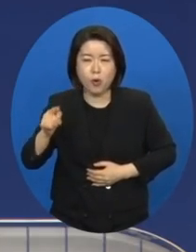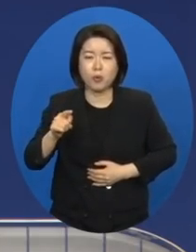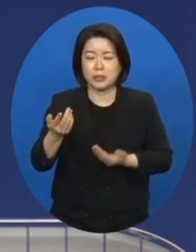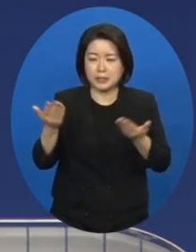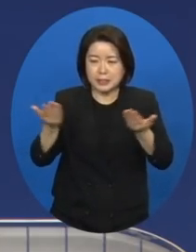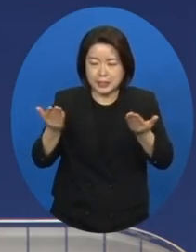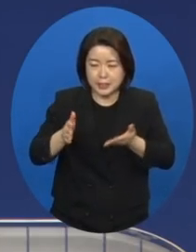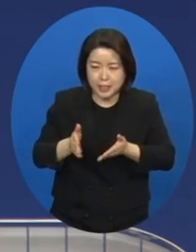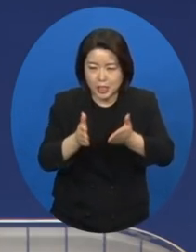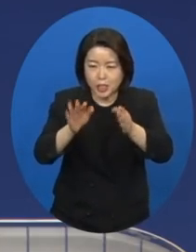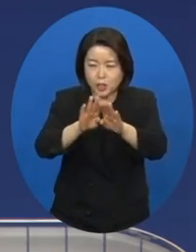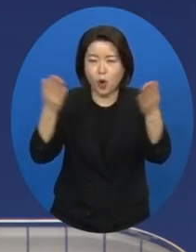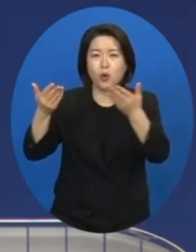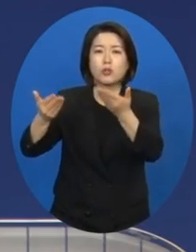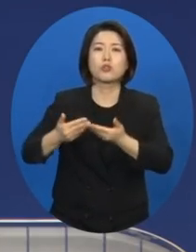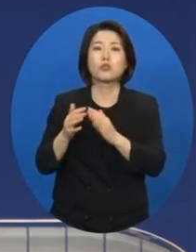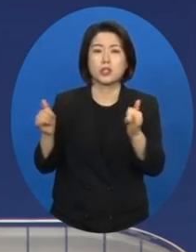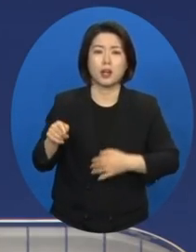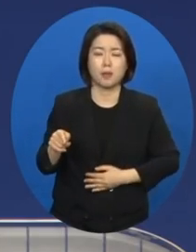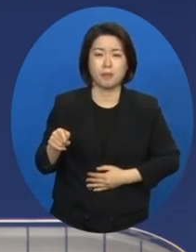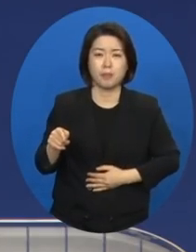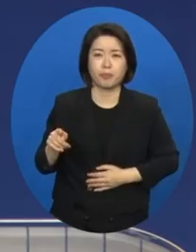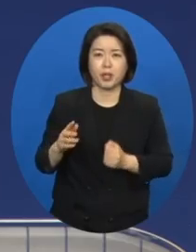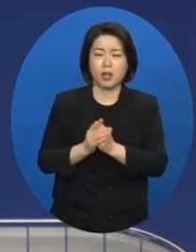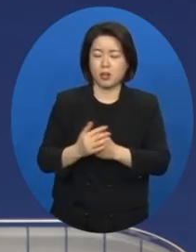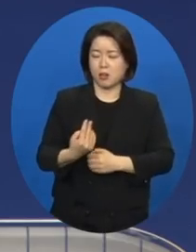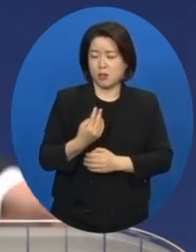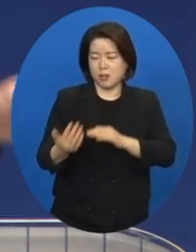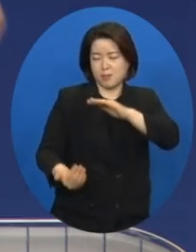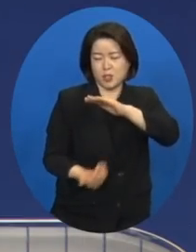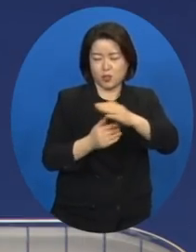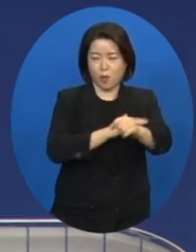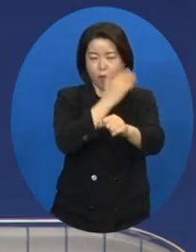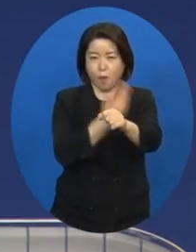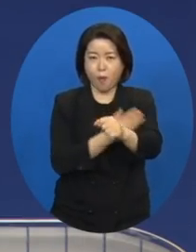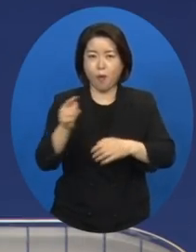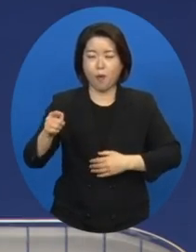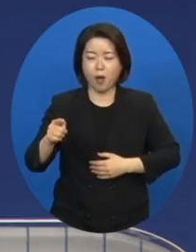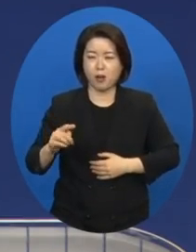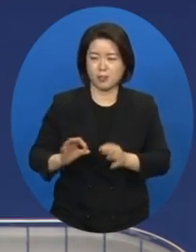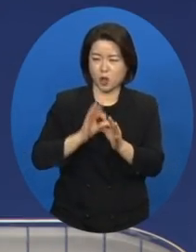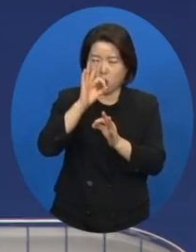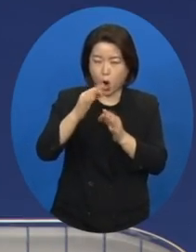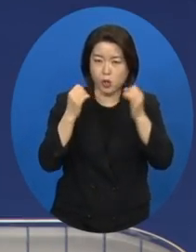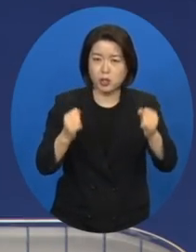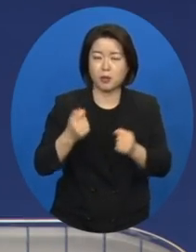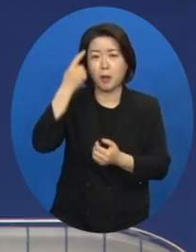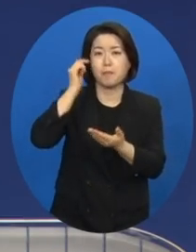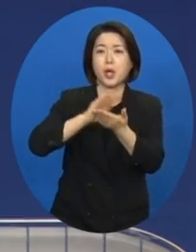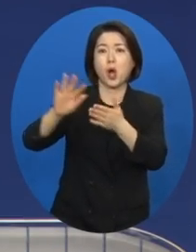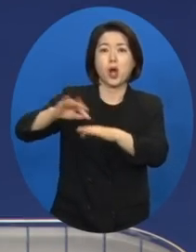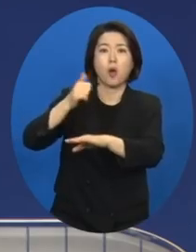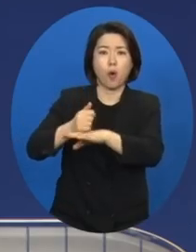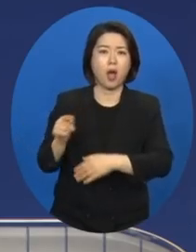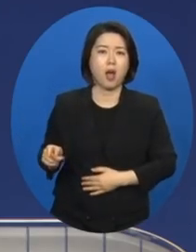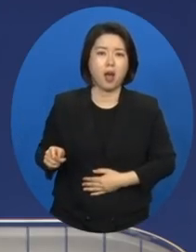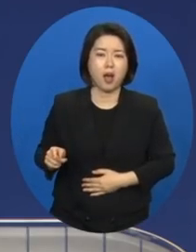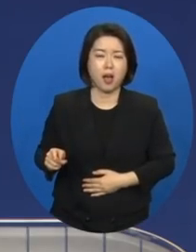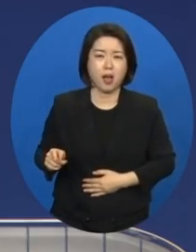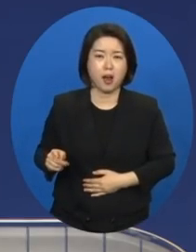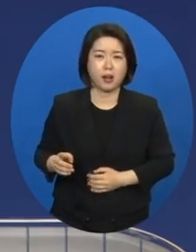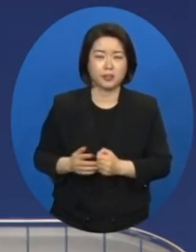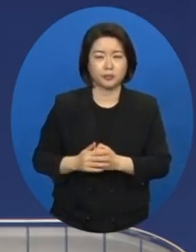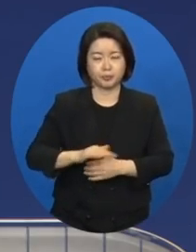그분은 전능하신 하나님이시고 영존하시는 아버지시고 평강의 왕이시다. 우리가